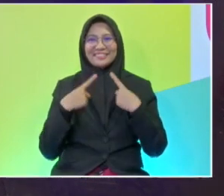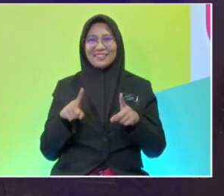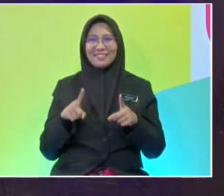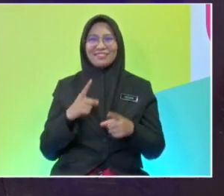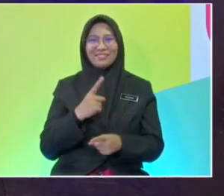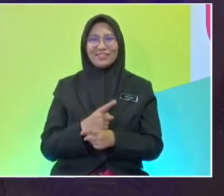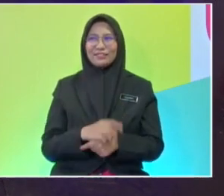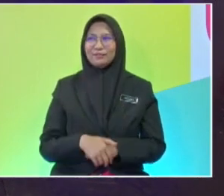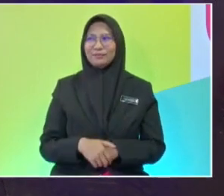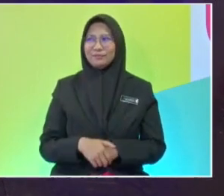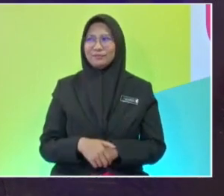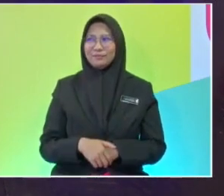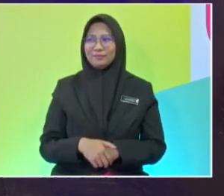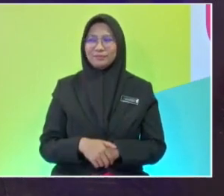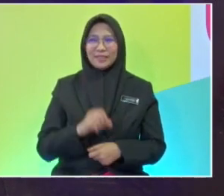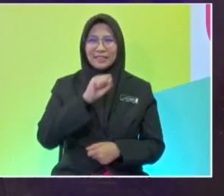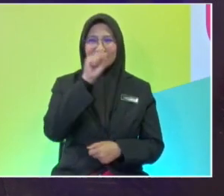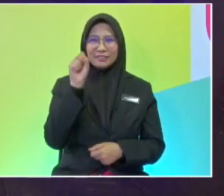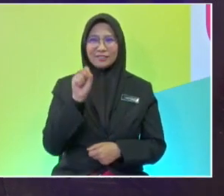yang terakhir